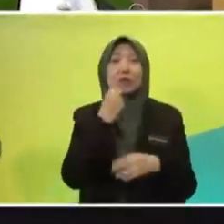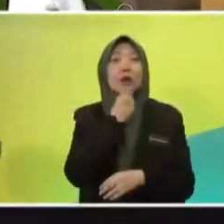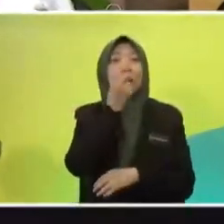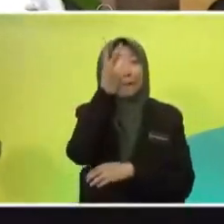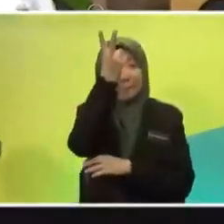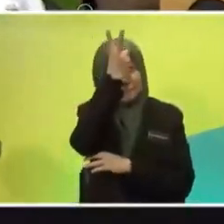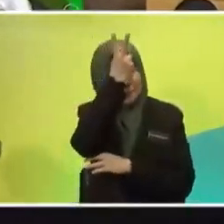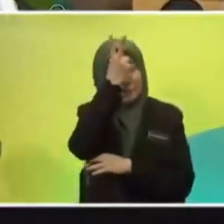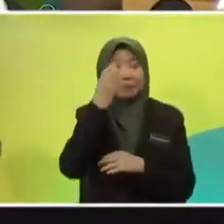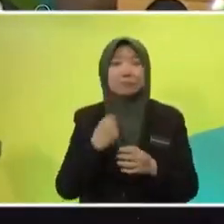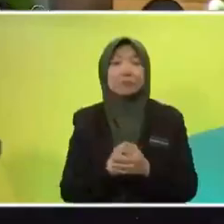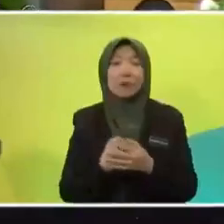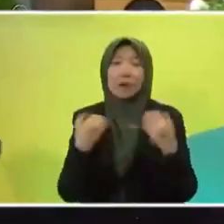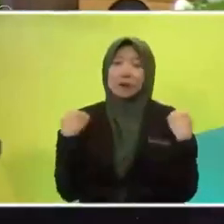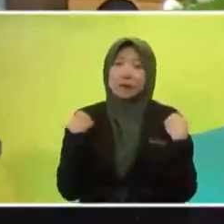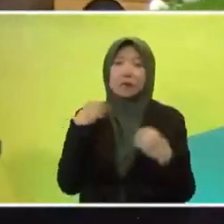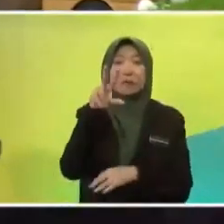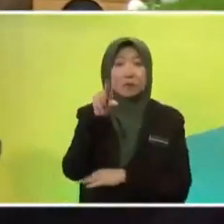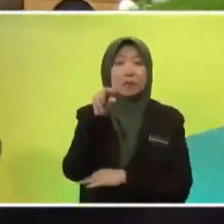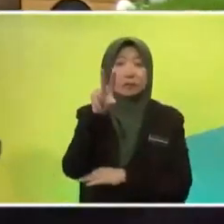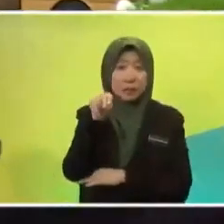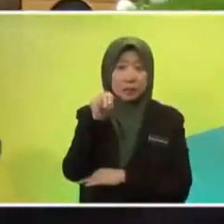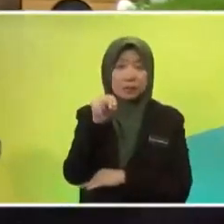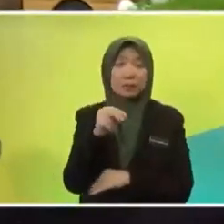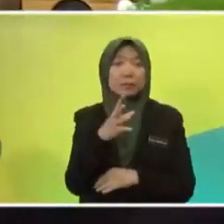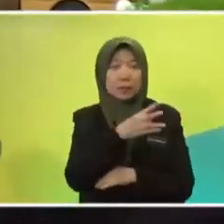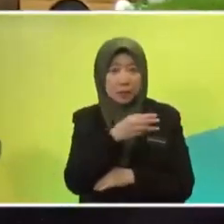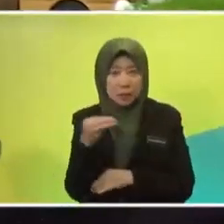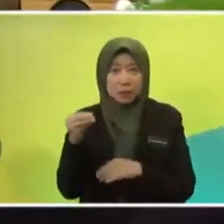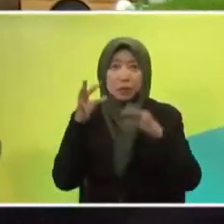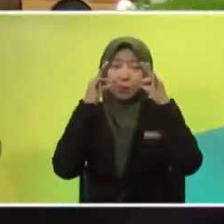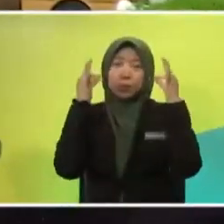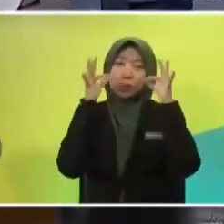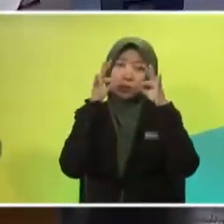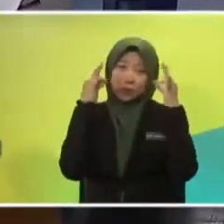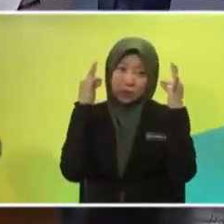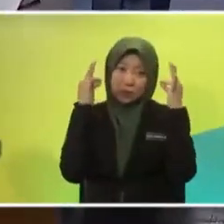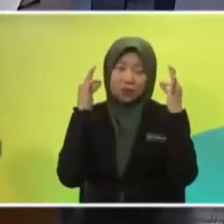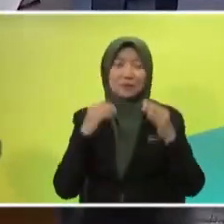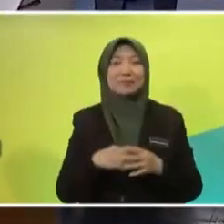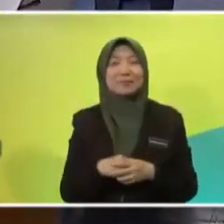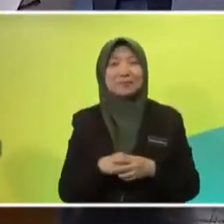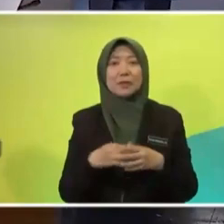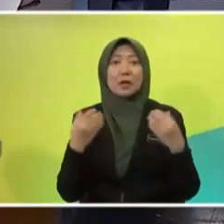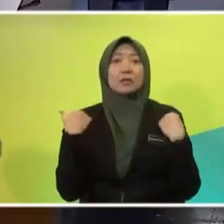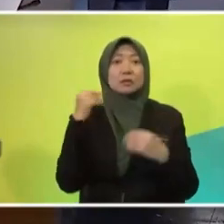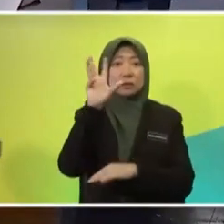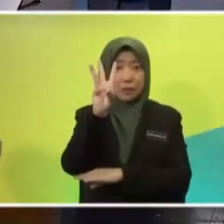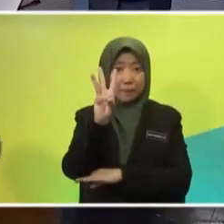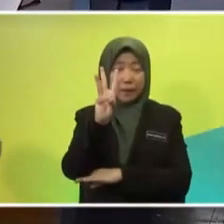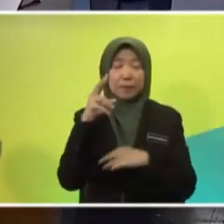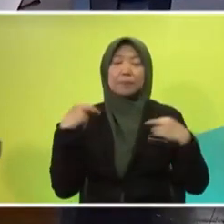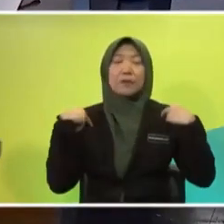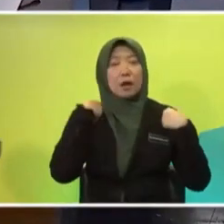kambing, kita ada itik dan kucing. Okey, kita ada 6 haiwan jinak